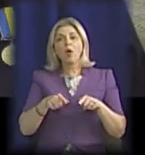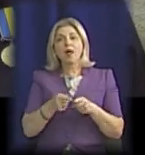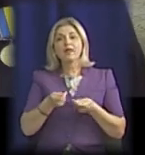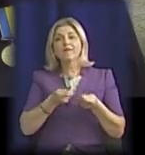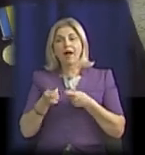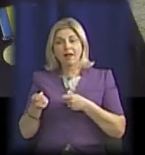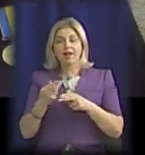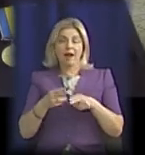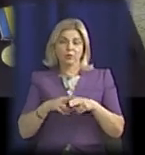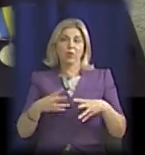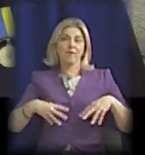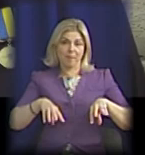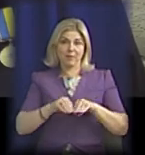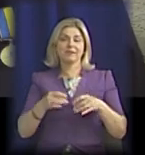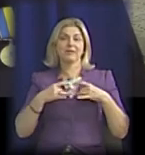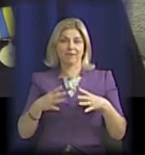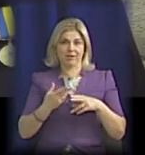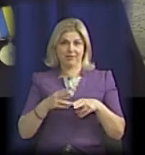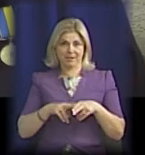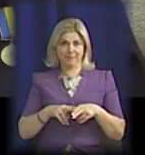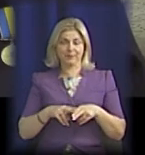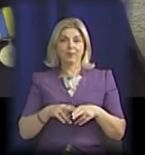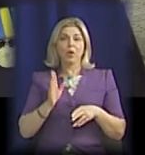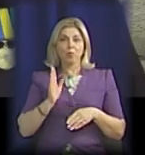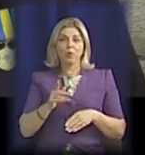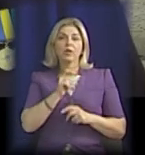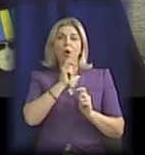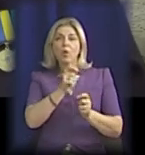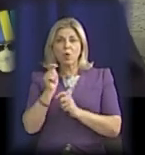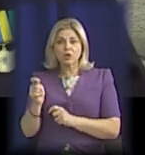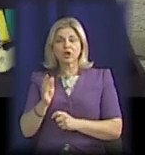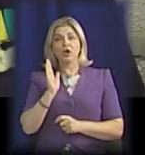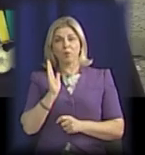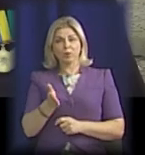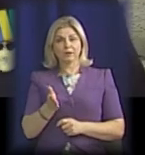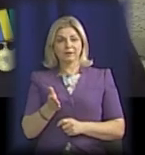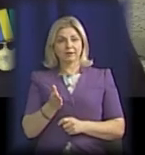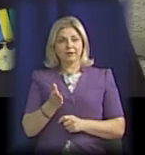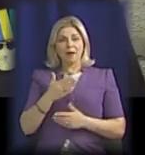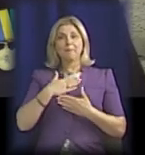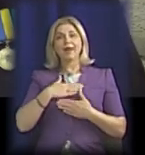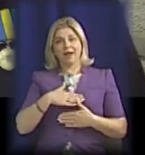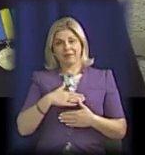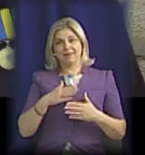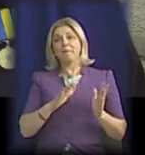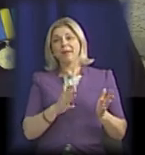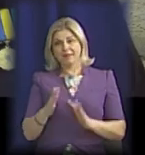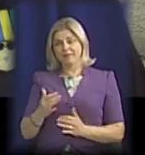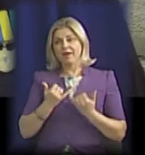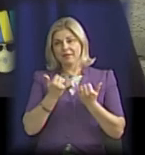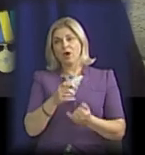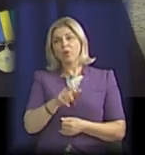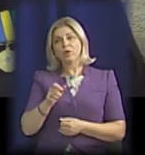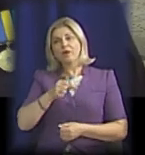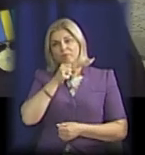сьогодні це свято, будуть нагородження, будуть приємні миттєвості для людей